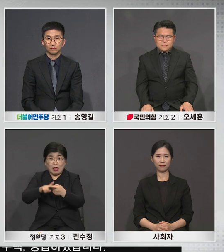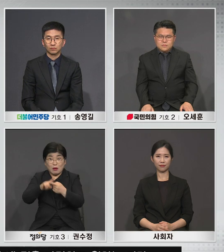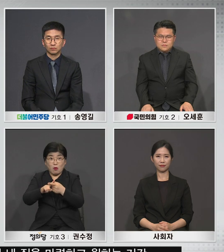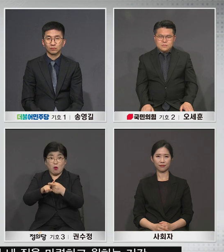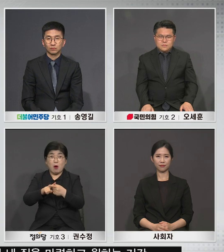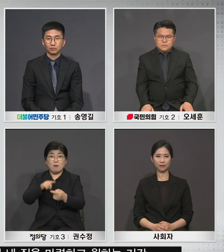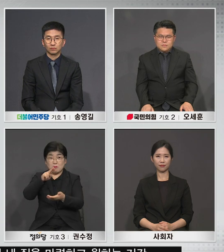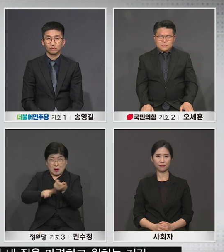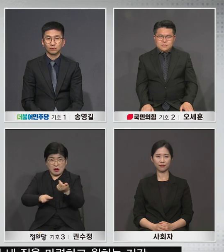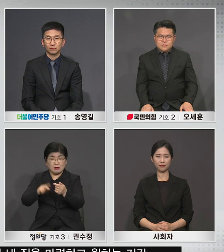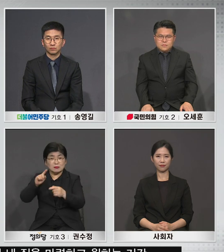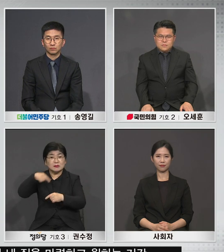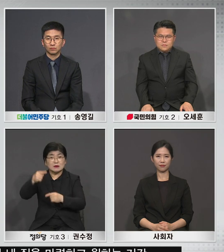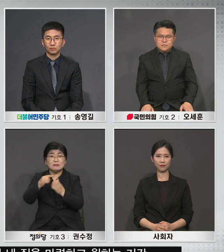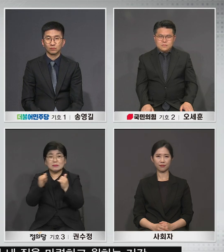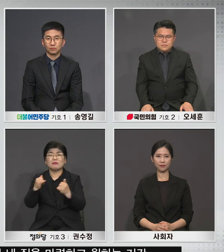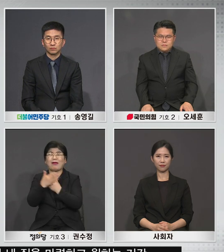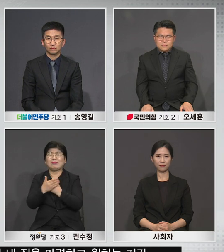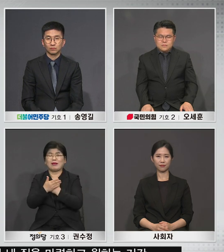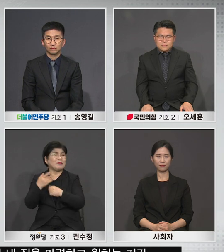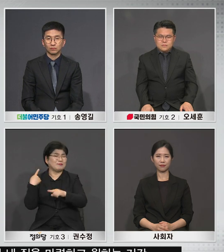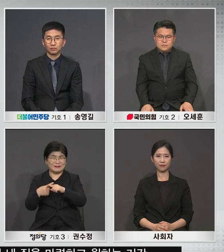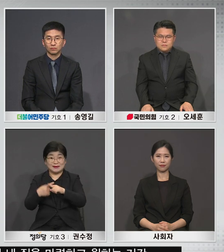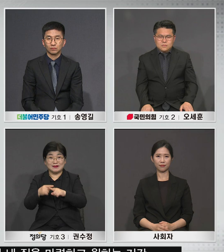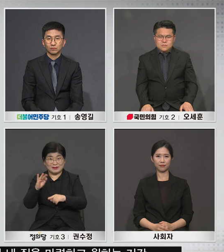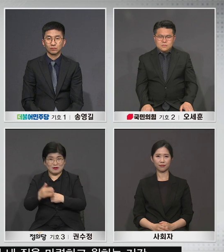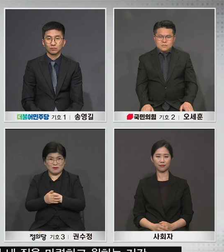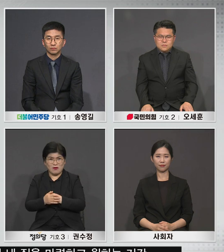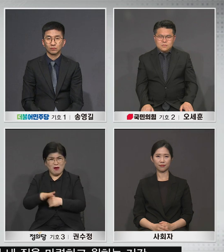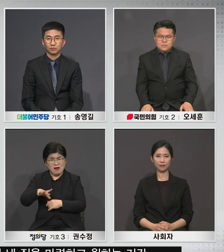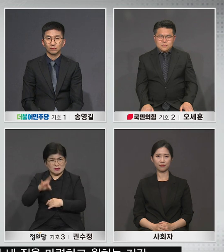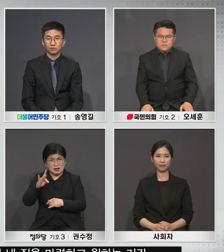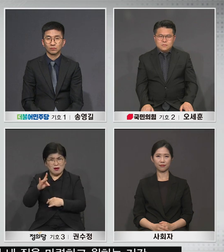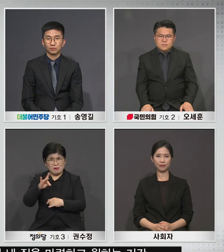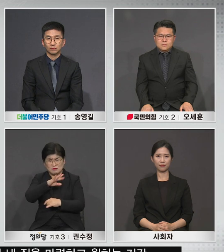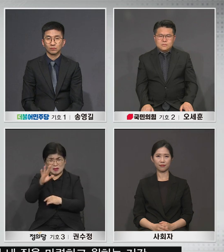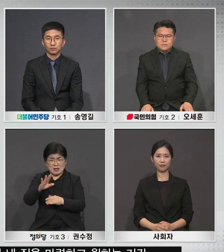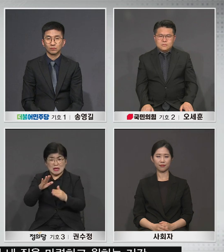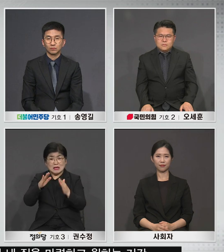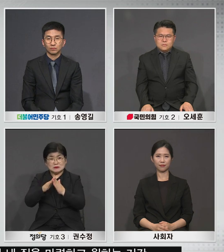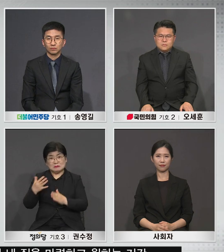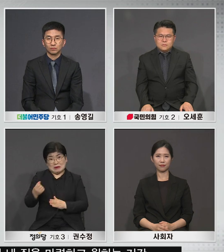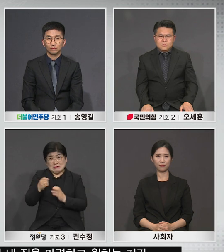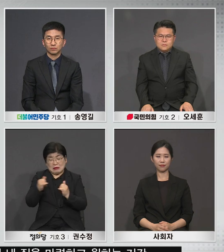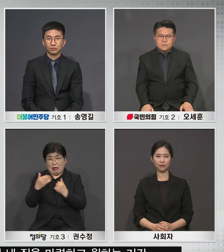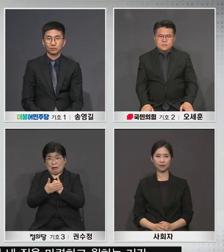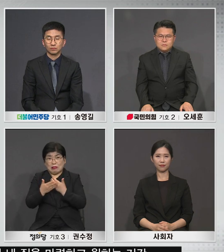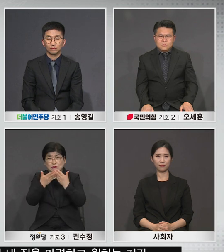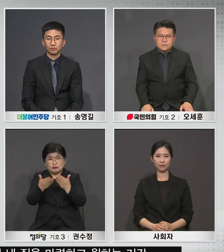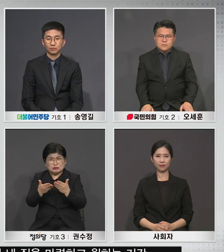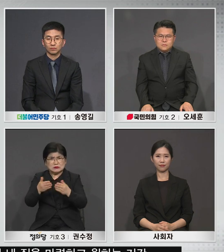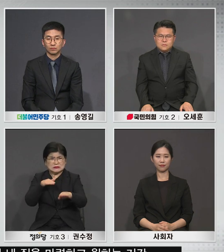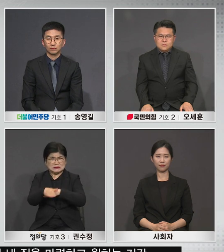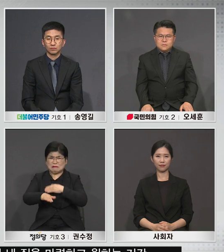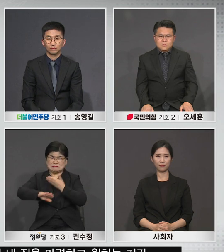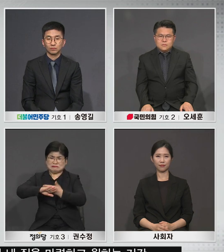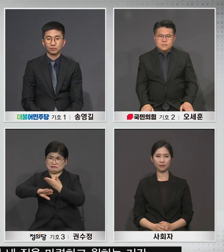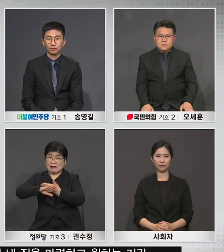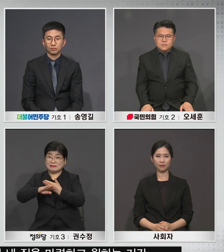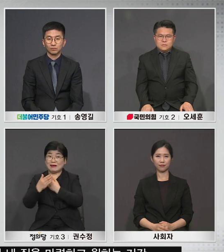입주자도 혜택을 볼 수 있습니다. 첫 분양자만 시세차익을 보는 그 누구나 집 이런 프로젝트와는 전혀 다른 점입니다.